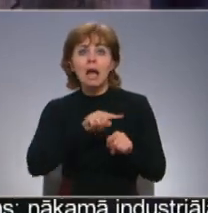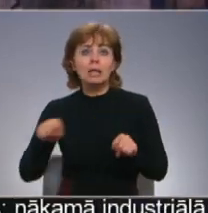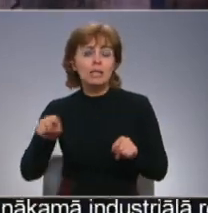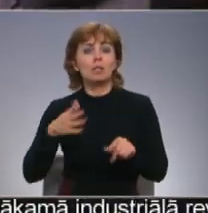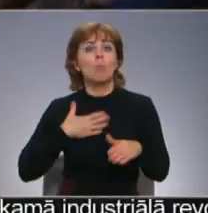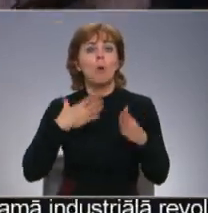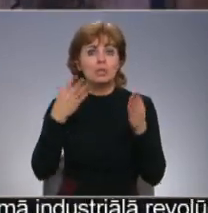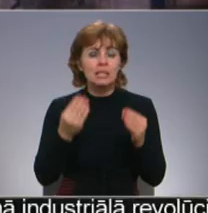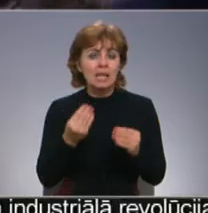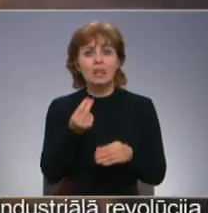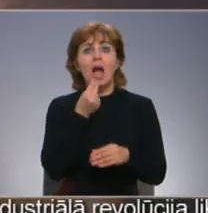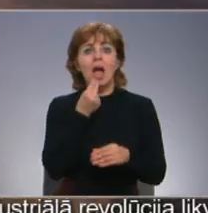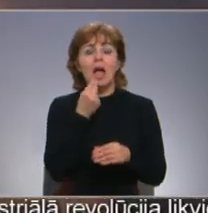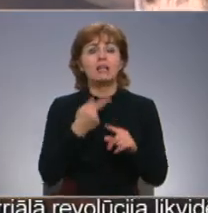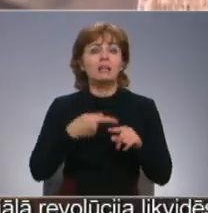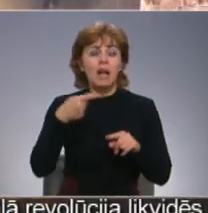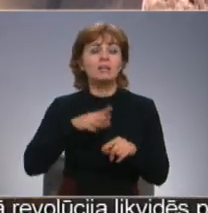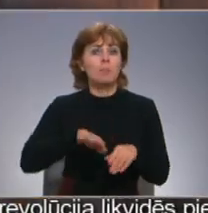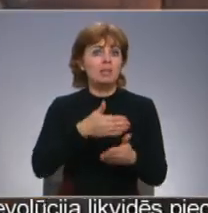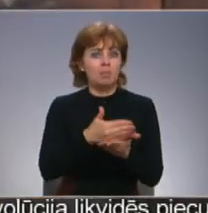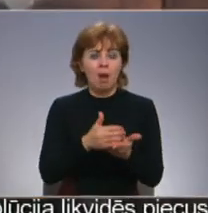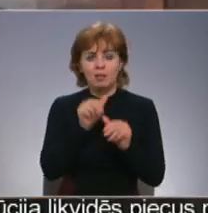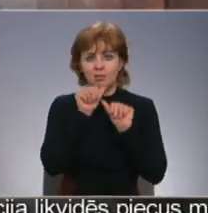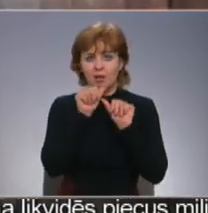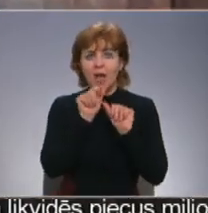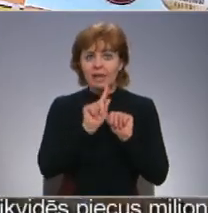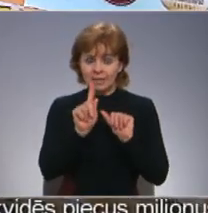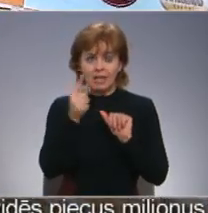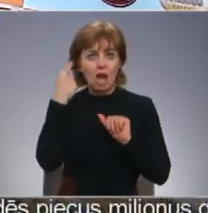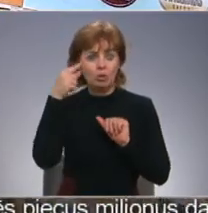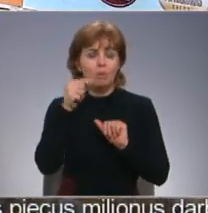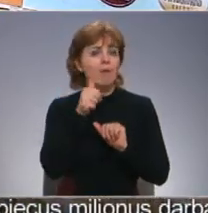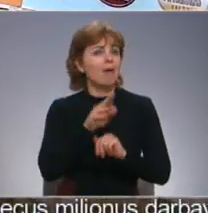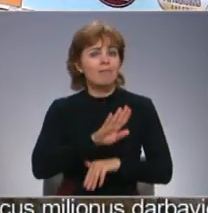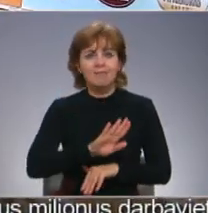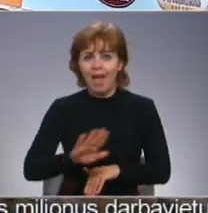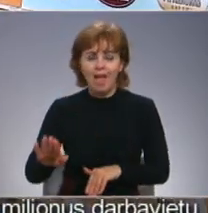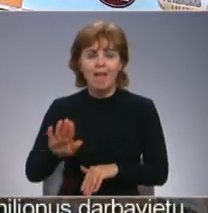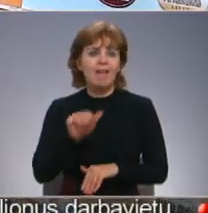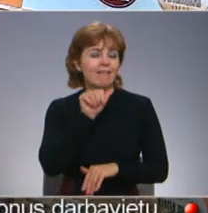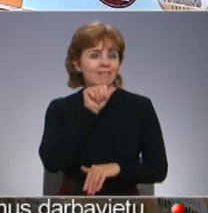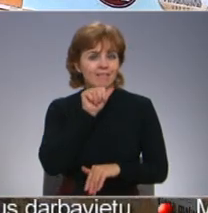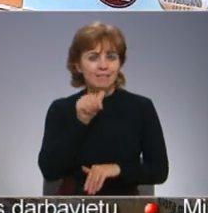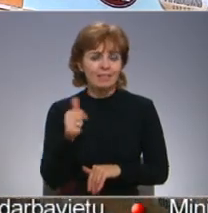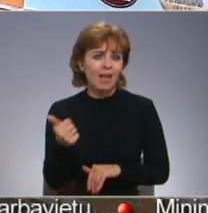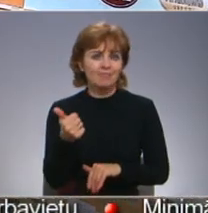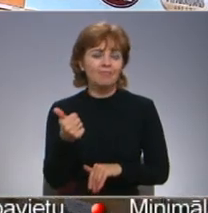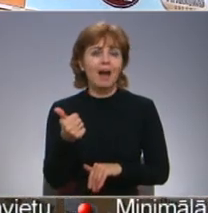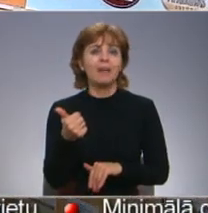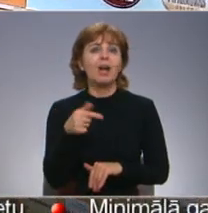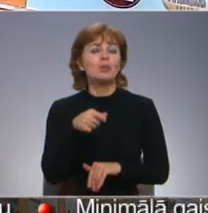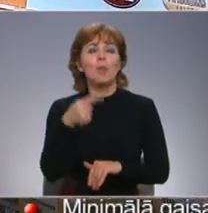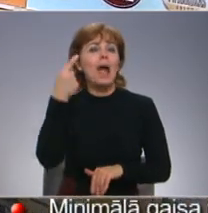mūsdienām. Ēdienreize bez maizes ir iedomājama mūsdienās? Nē, nav iedomājama. Nevaru